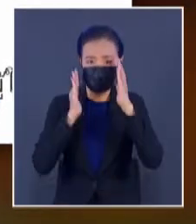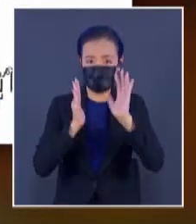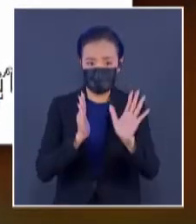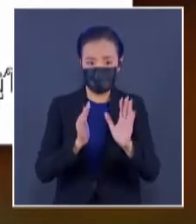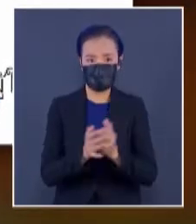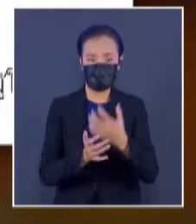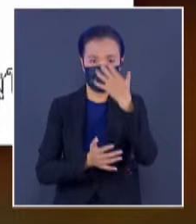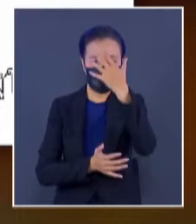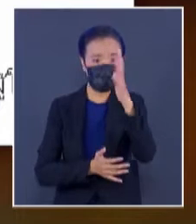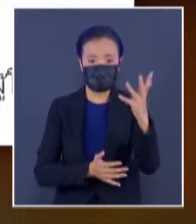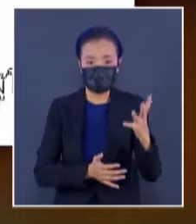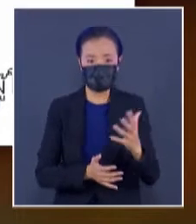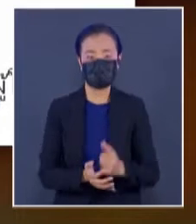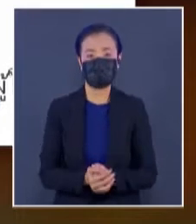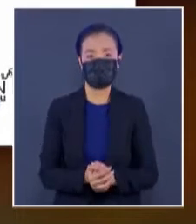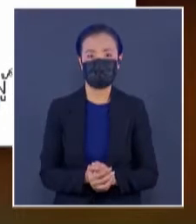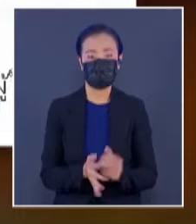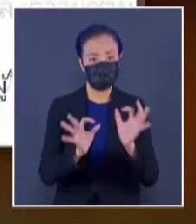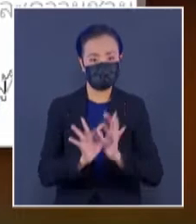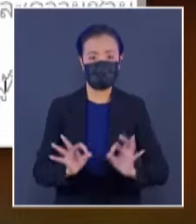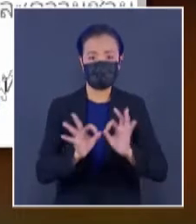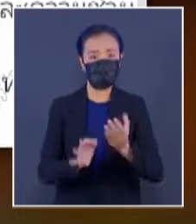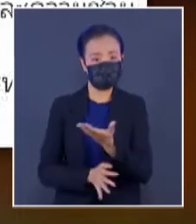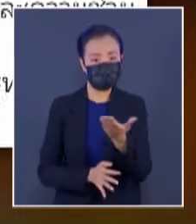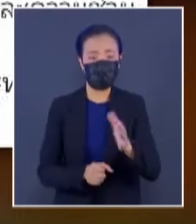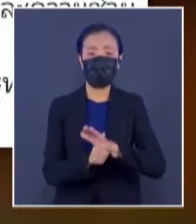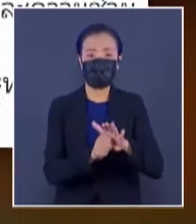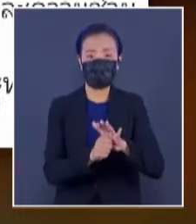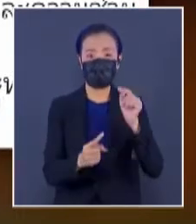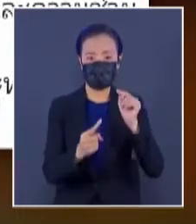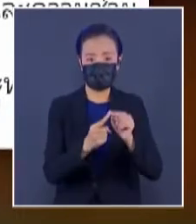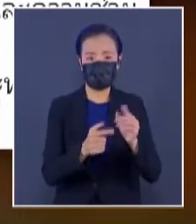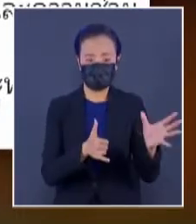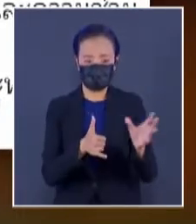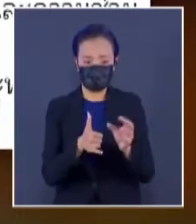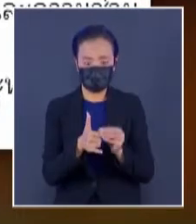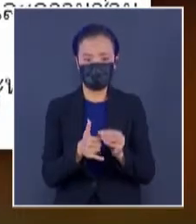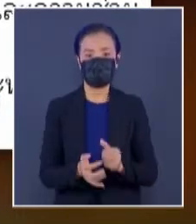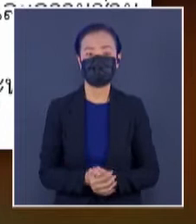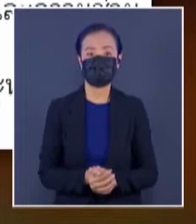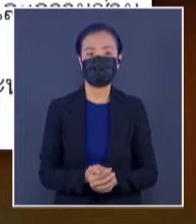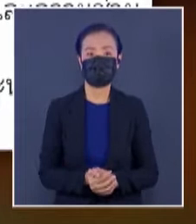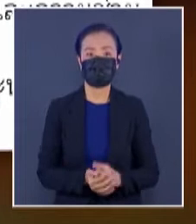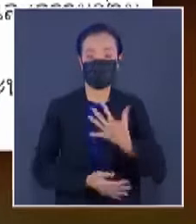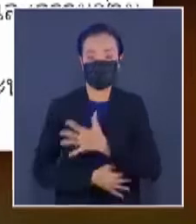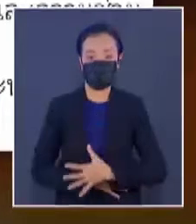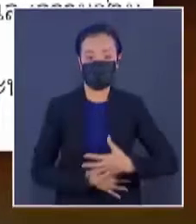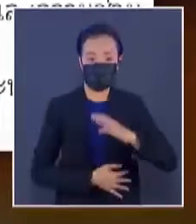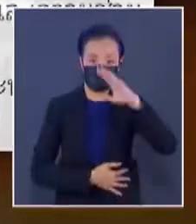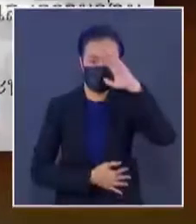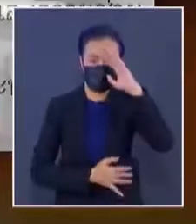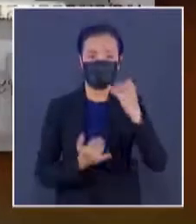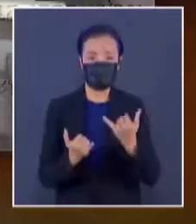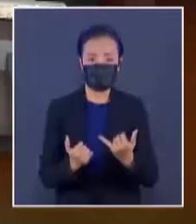จึงไม่ได้โกรธใครทั้งสิ้นค่ะเป็นเหตุปัจจัยทั้งหลายที่บังเอิญเหมาะเวลาที่จะต้องติดเชื้อส่งอาการตอนนี้ของพี่ท็อป